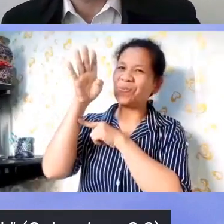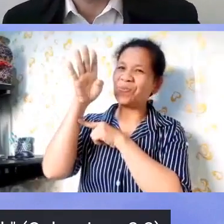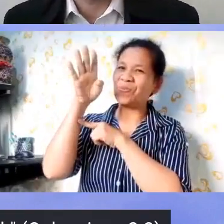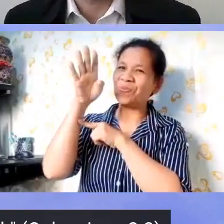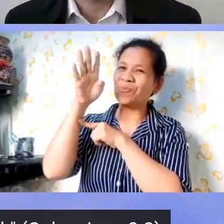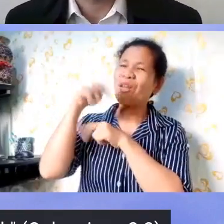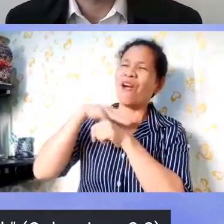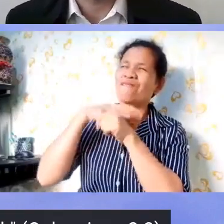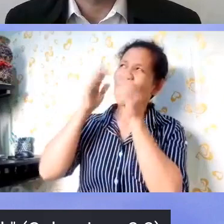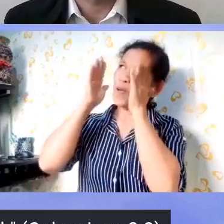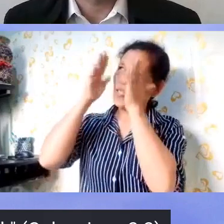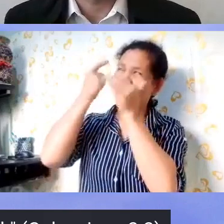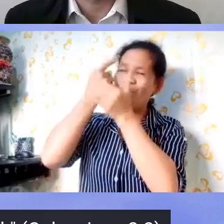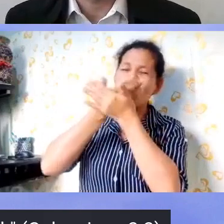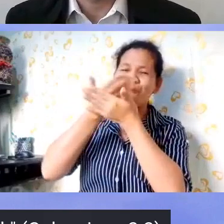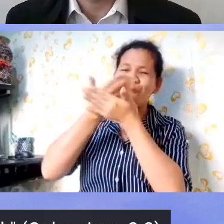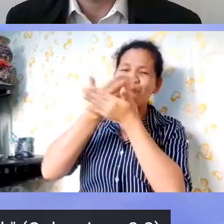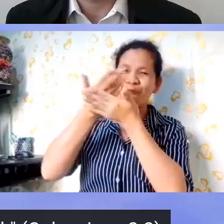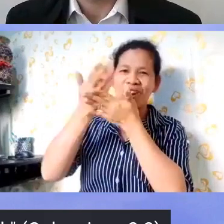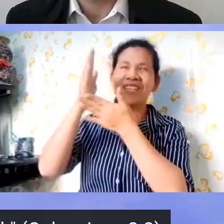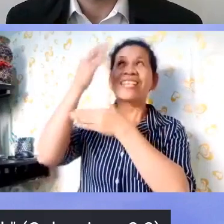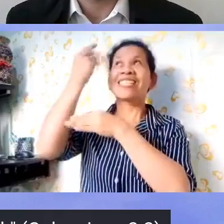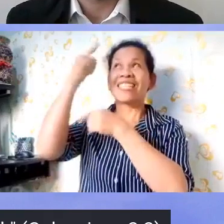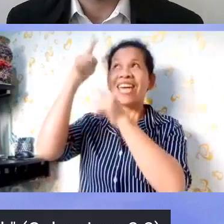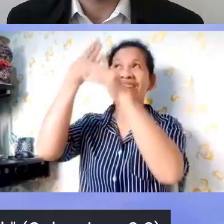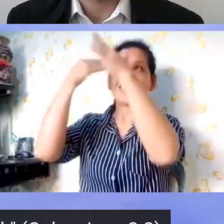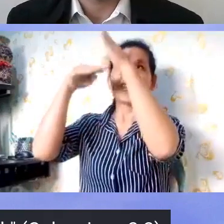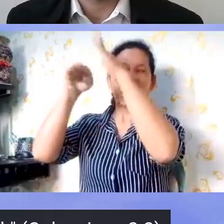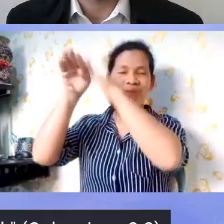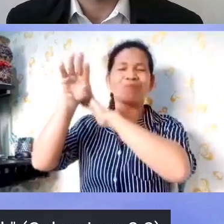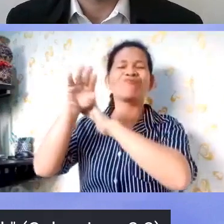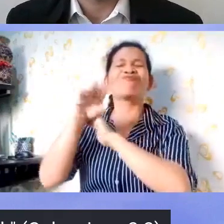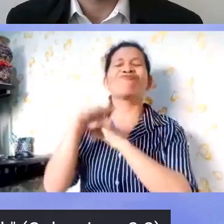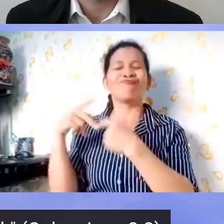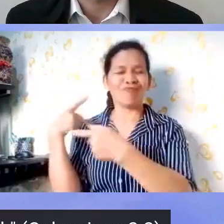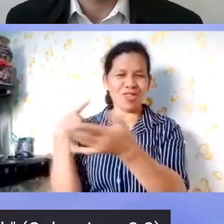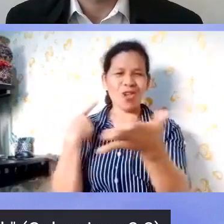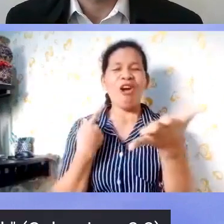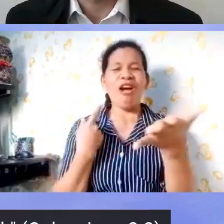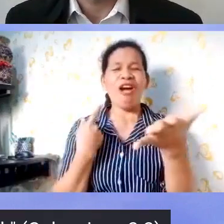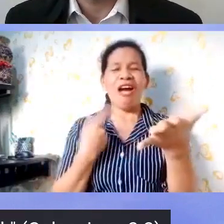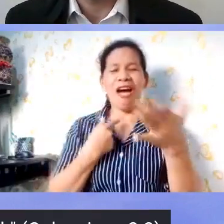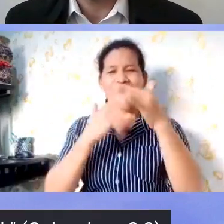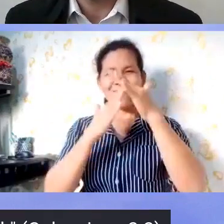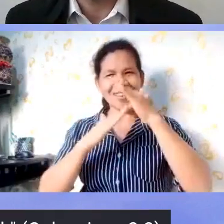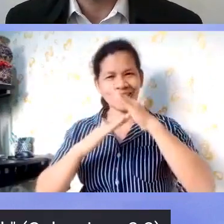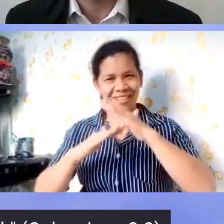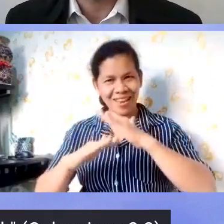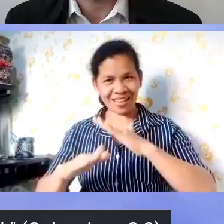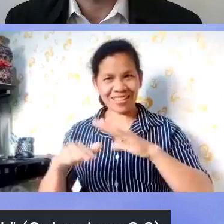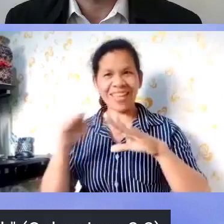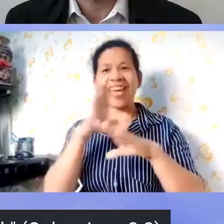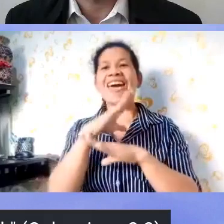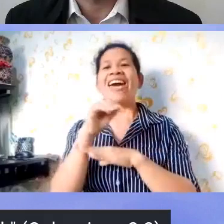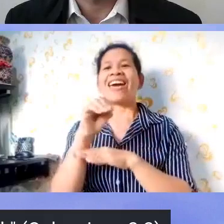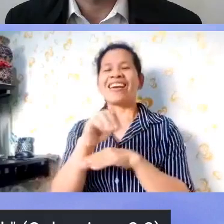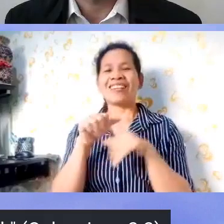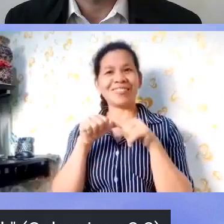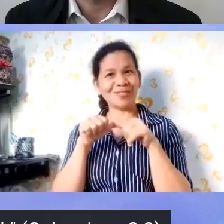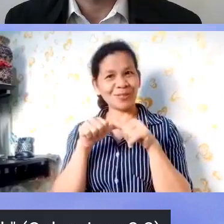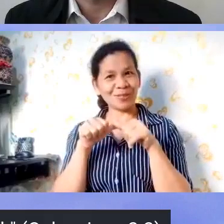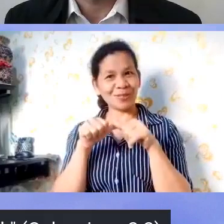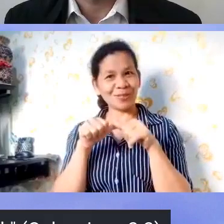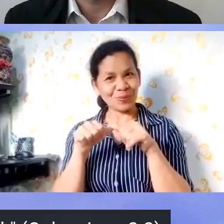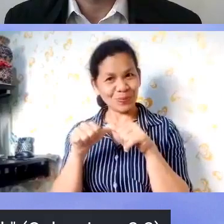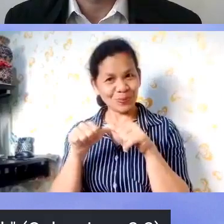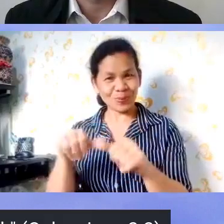langit, mga minamahal mga kapatid ko, magiging payapa ka sa araw-araw at magiging banayad ang takbuhin ng